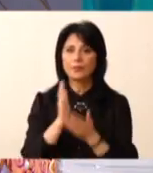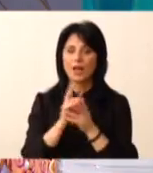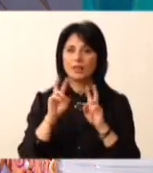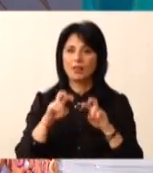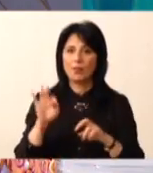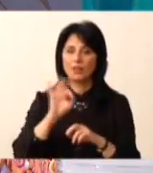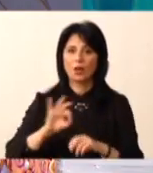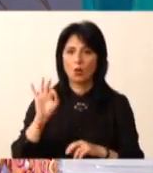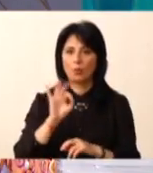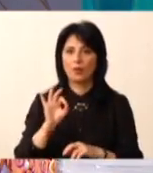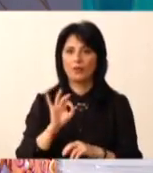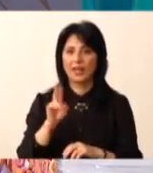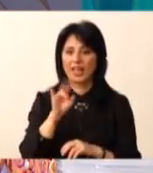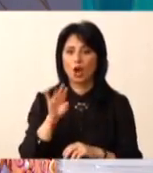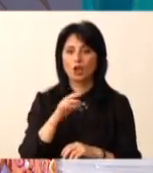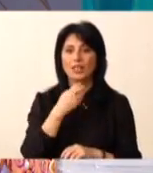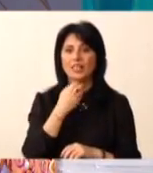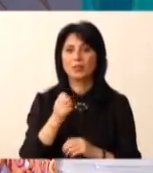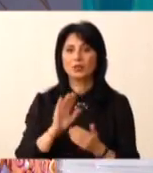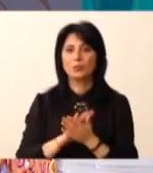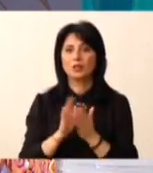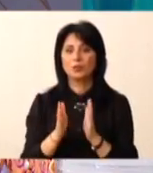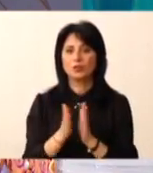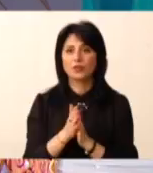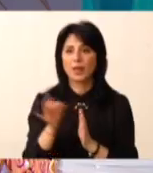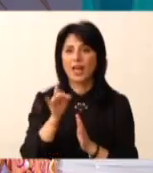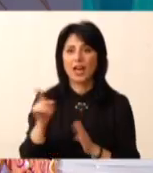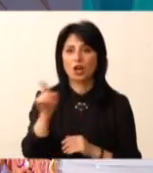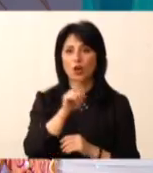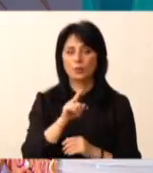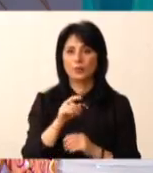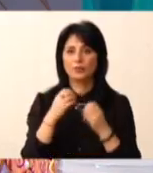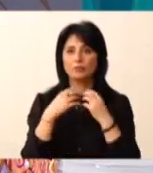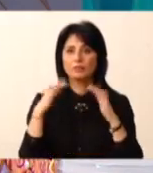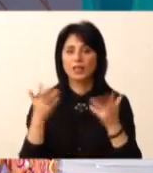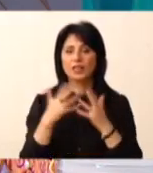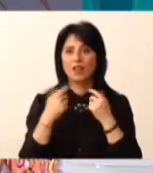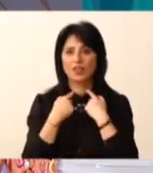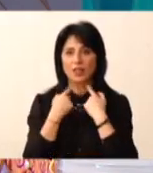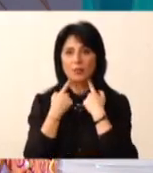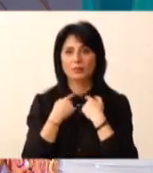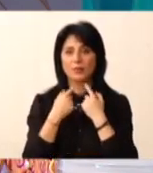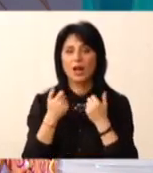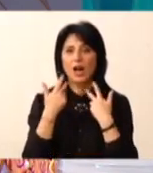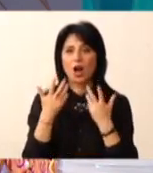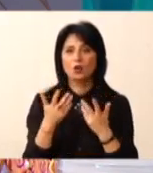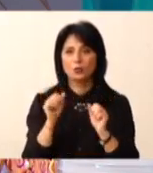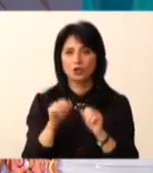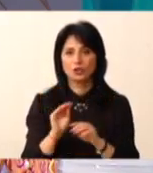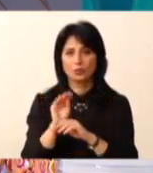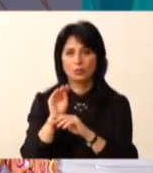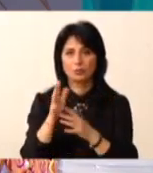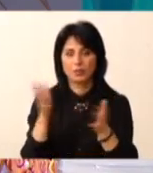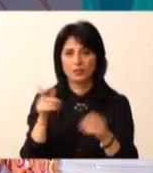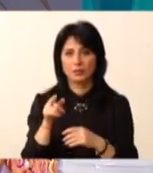არის კვლევები იმის თაობაზე, რომ იოდდეფიციტურ რეგიონებში აუტოიმუნური დაავადებების რაოდენობა შეიძლება